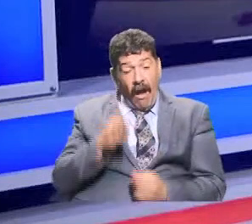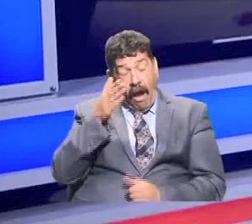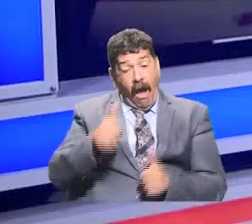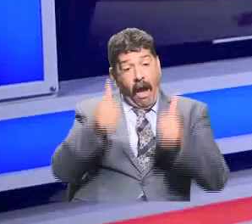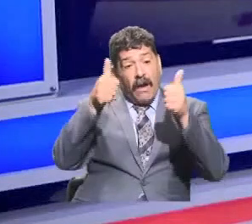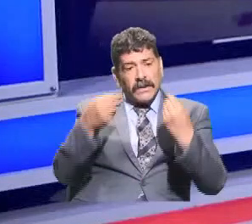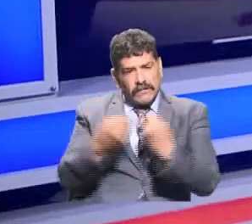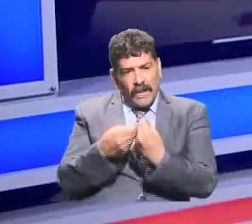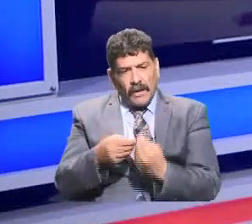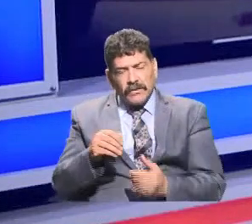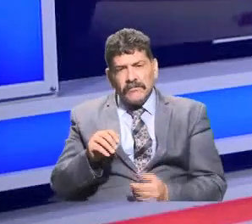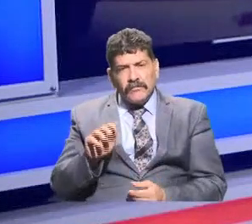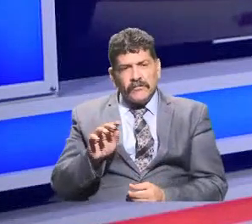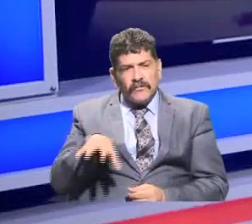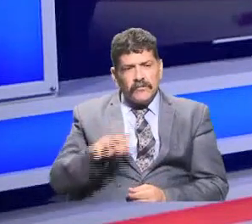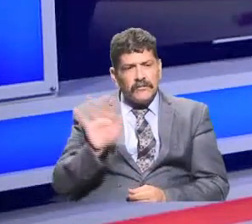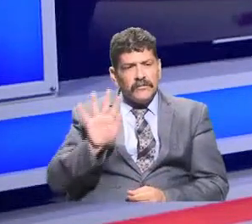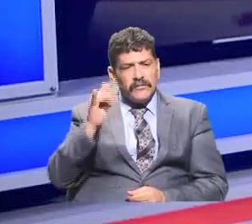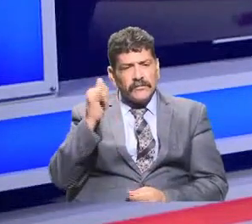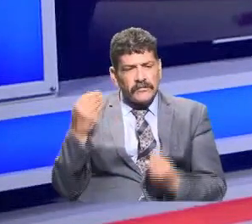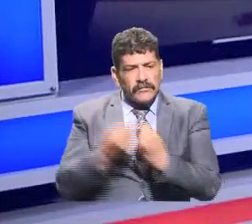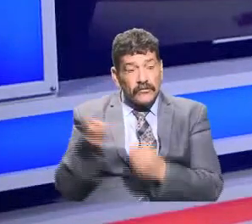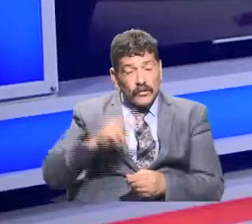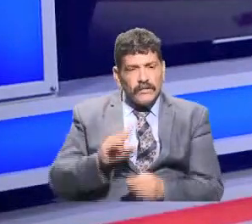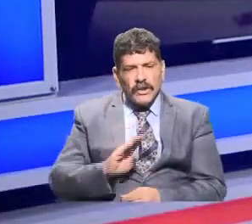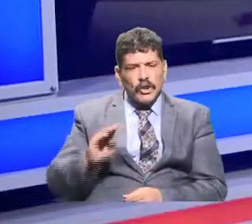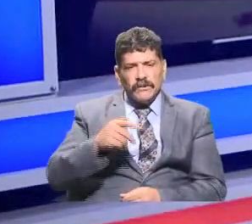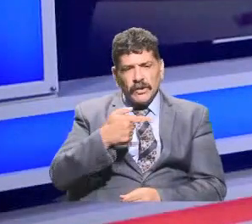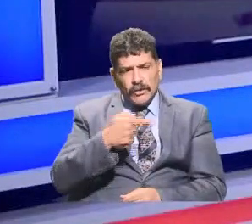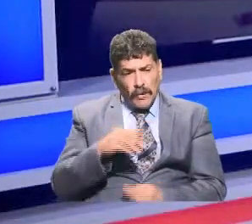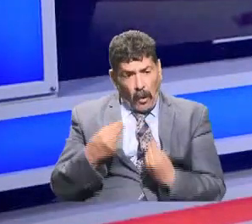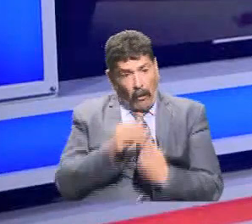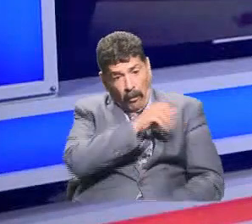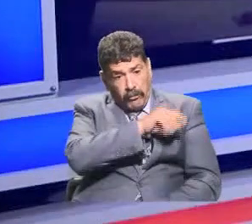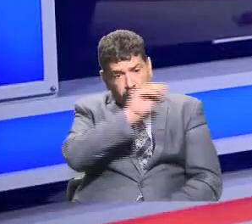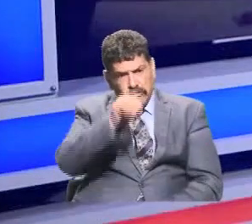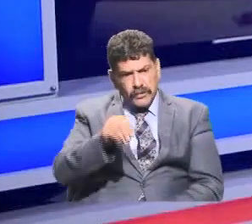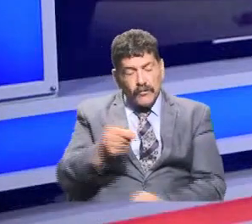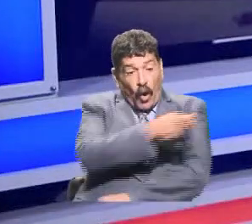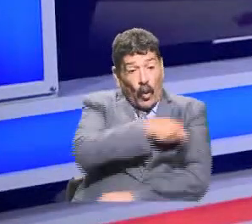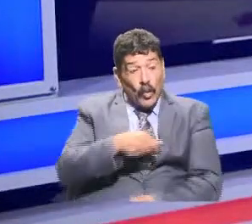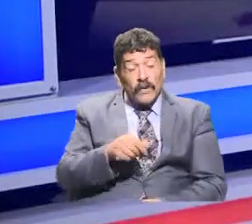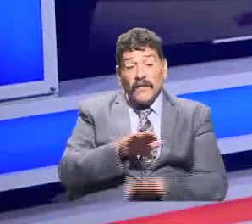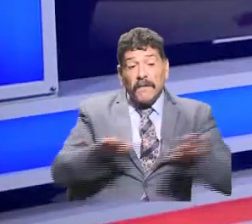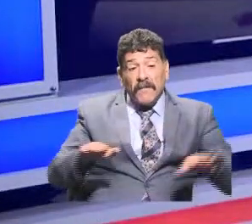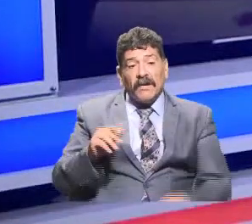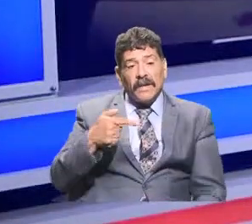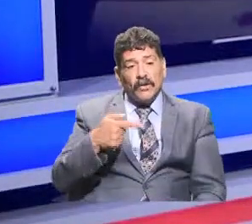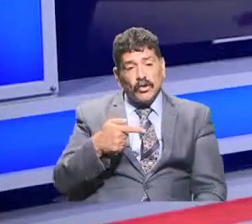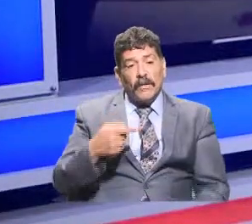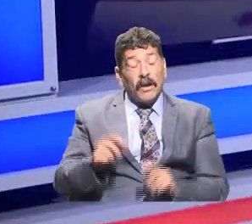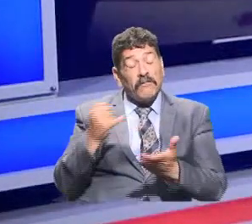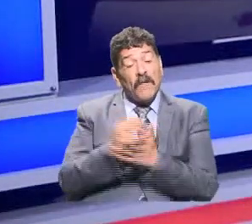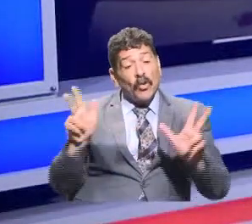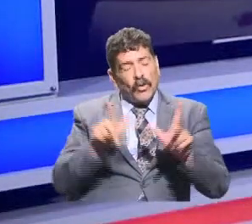الى حركه القوميين العرب وشارك في تاسيس الجبهه الشعبيه لتحرير فلسطين ليكون عضوا في مكتبها وناطقا